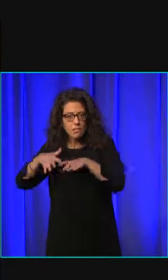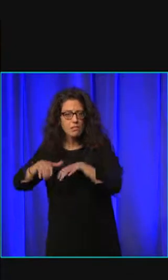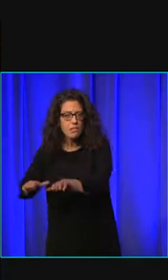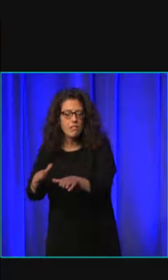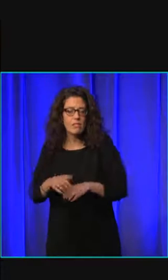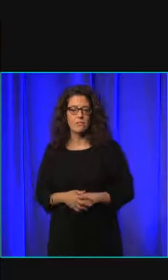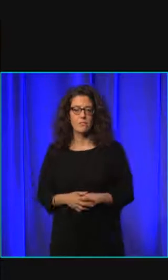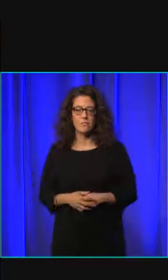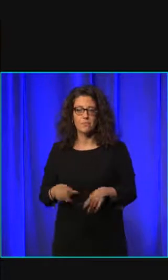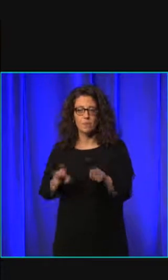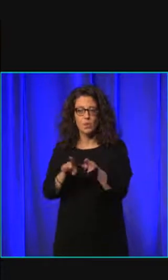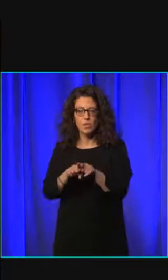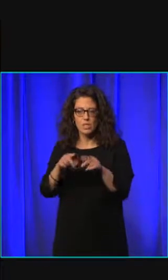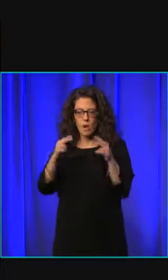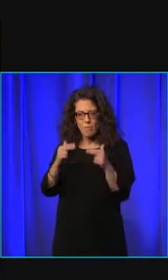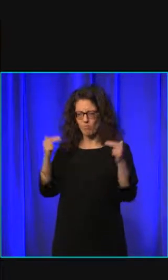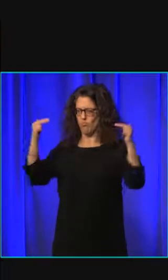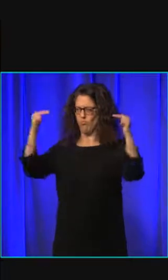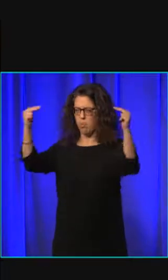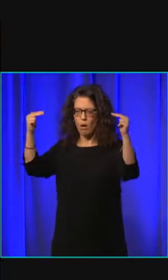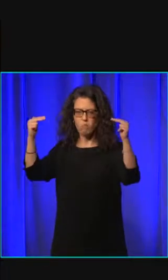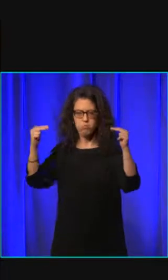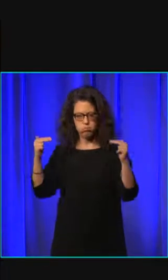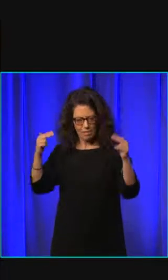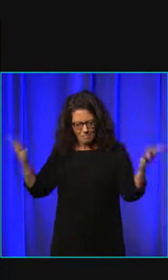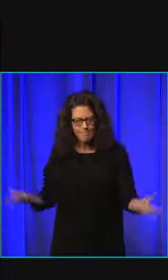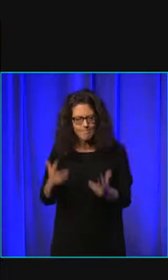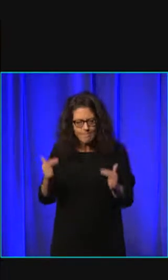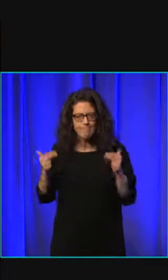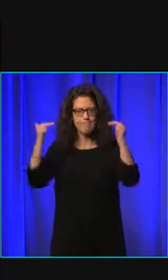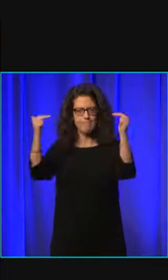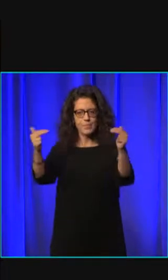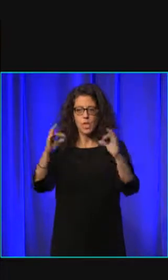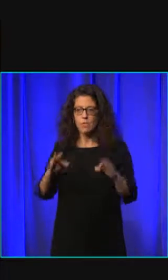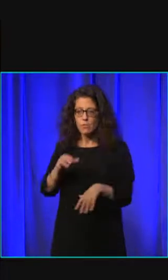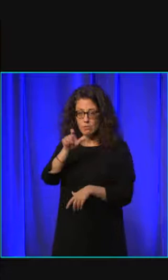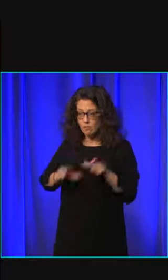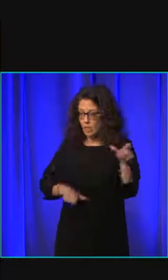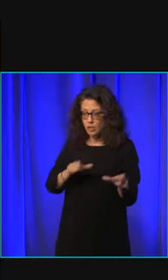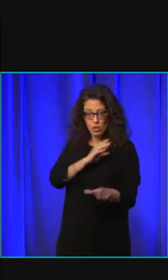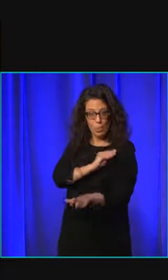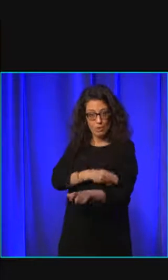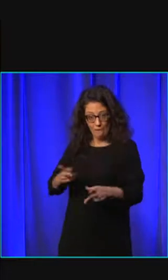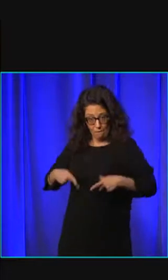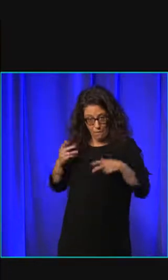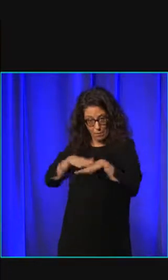de réathlétisation. Et comme ces sportifs en fait vivent sur l'INSEP, nous